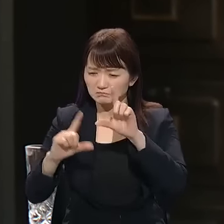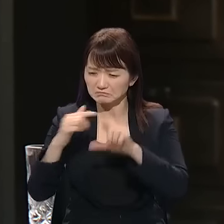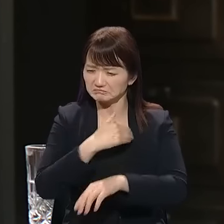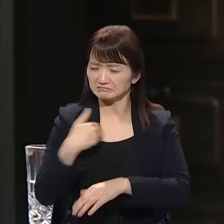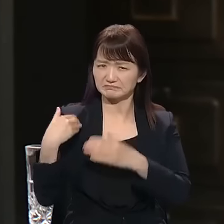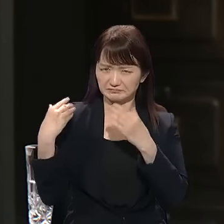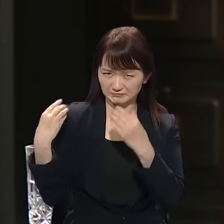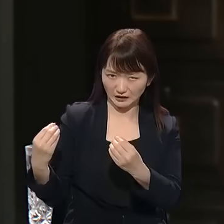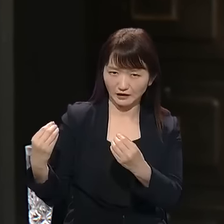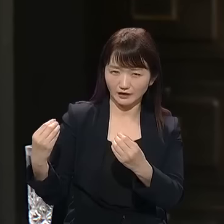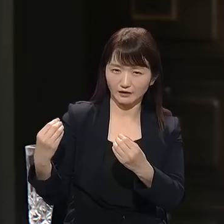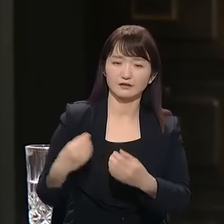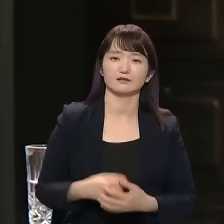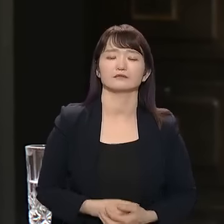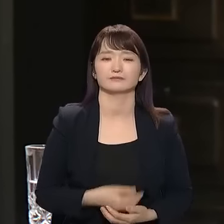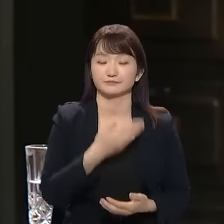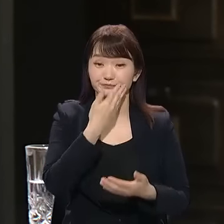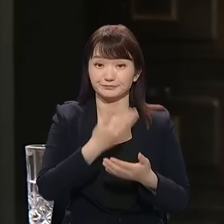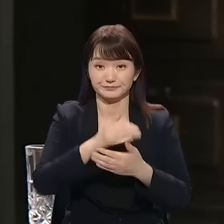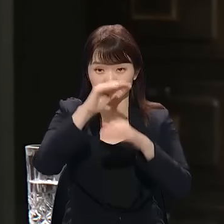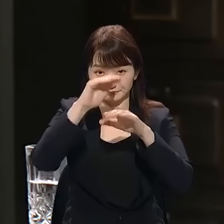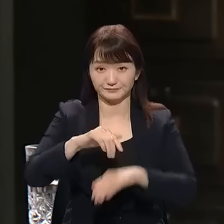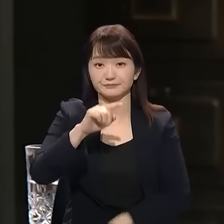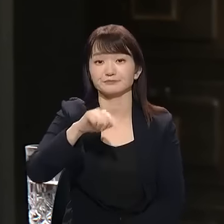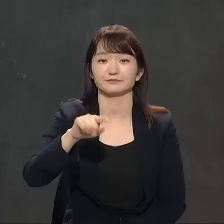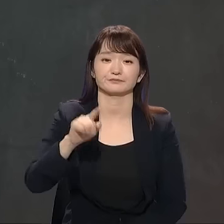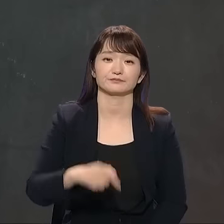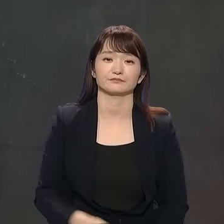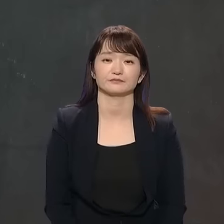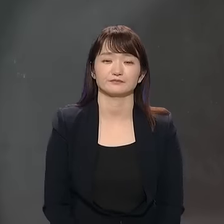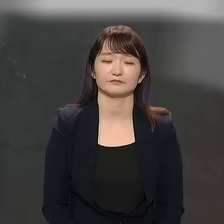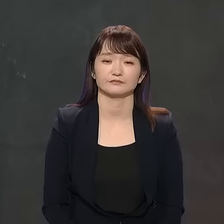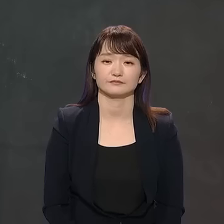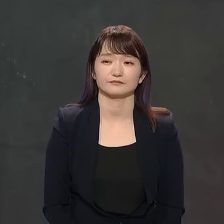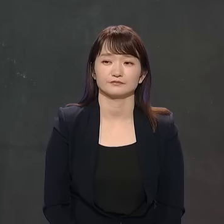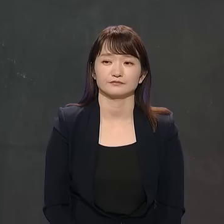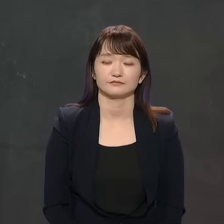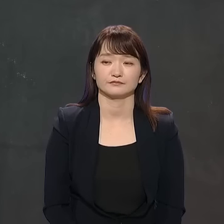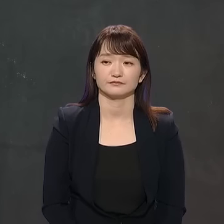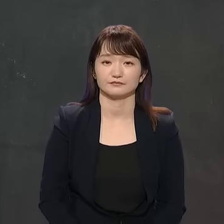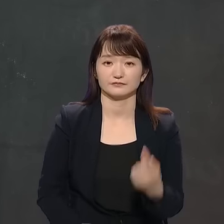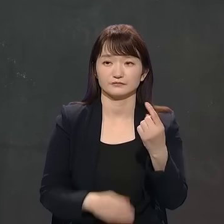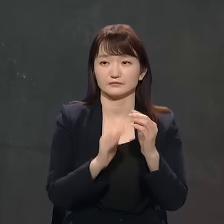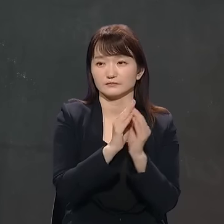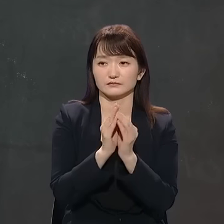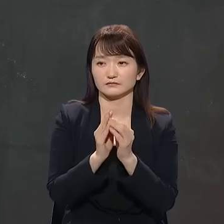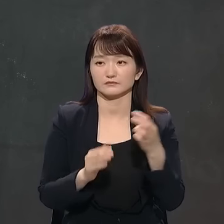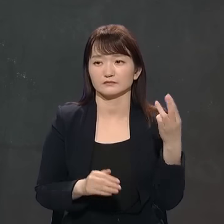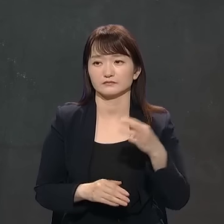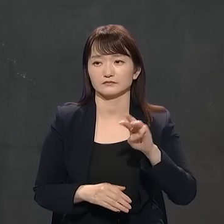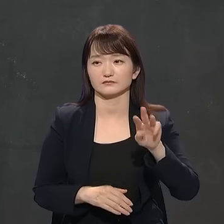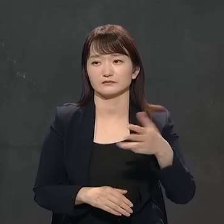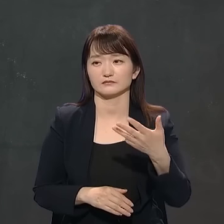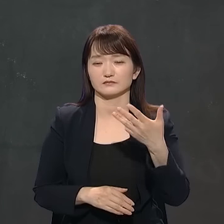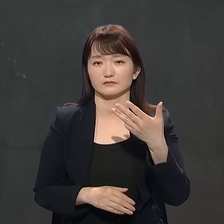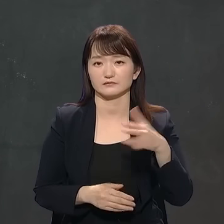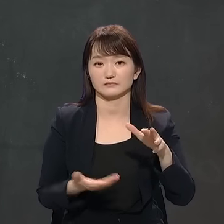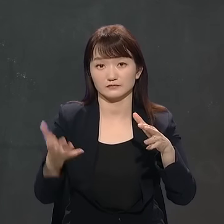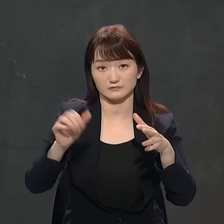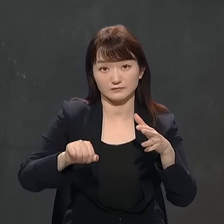자신만만해 보이네요 자 체크포인트 짚어보죠 1조 3,880 8억 원이